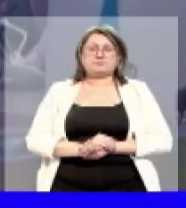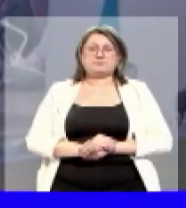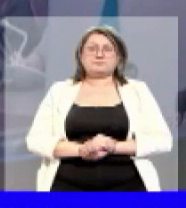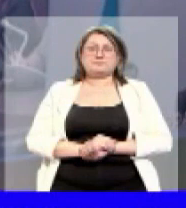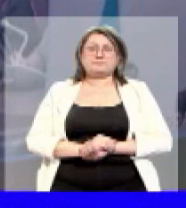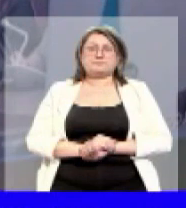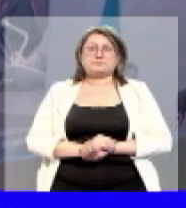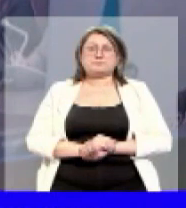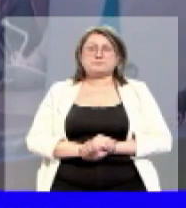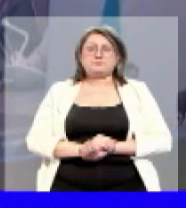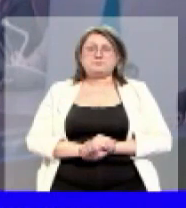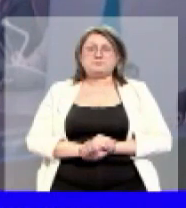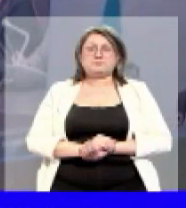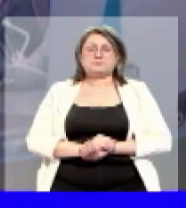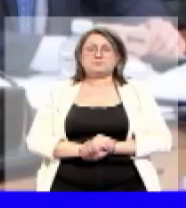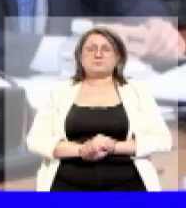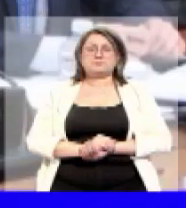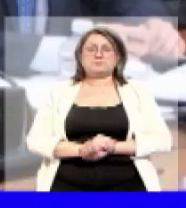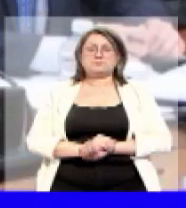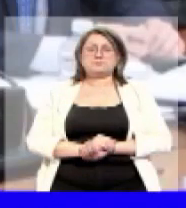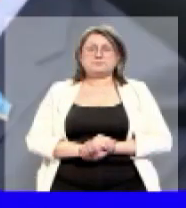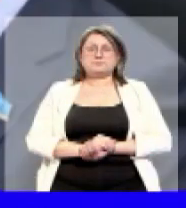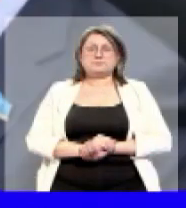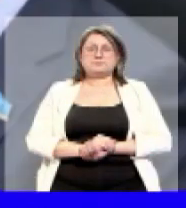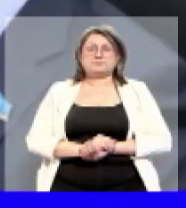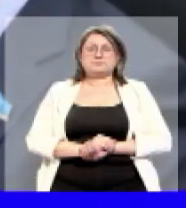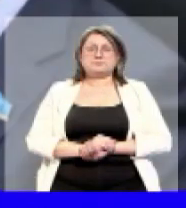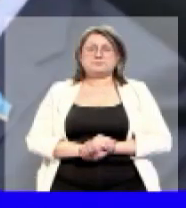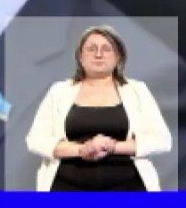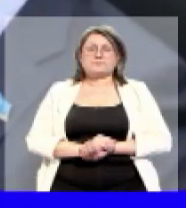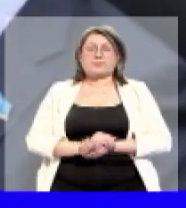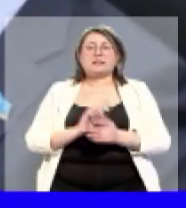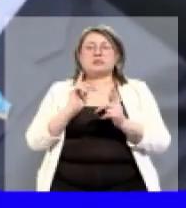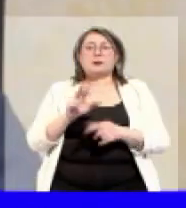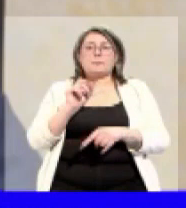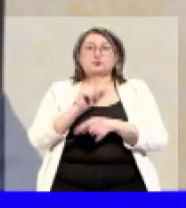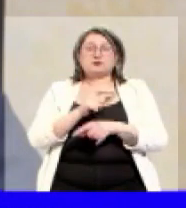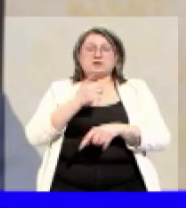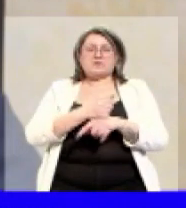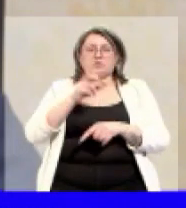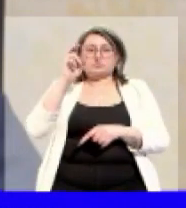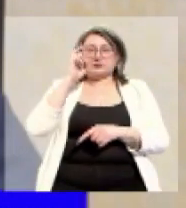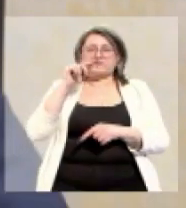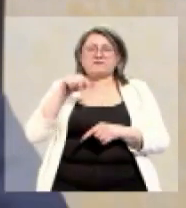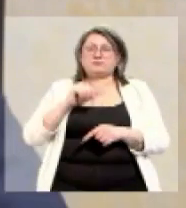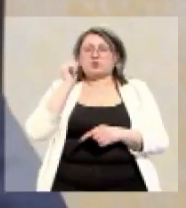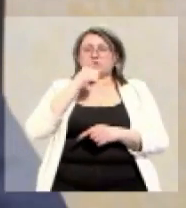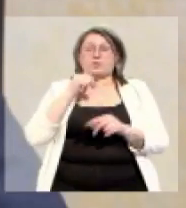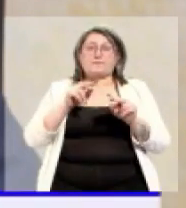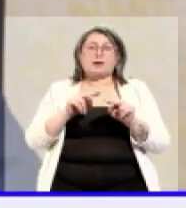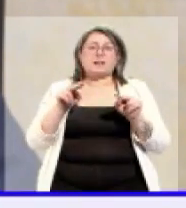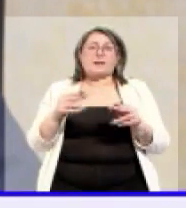депутаттардың жұмысын одан әрі жандандыру қажеттігі айтылды. Мемлекет басшысы берген тапсырмаларға сәйкес биыл парламент